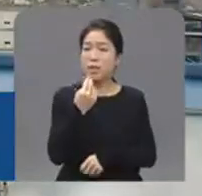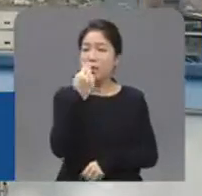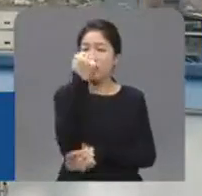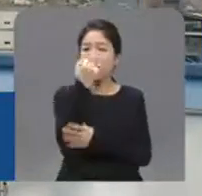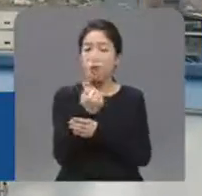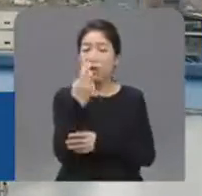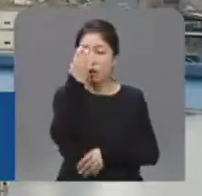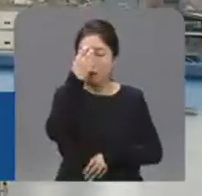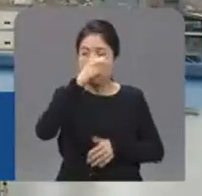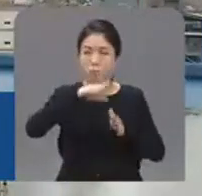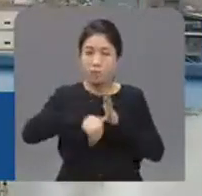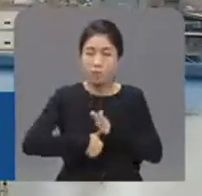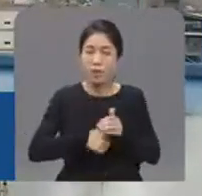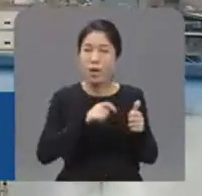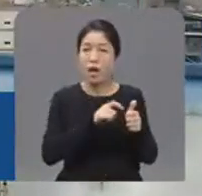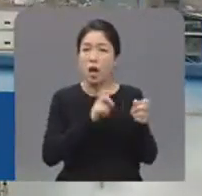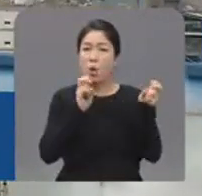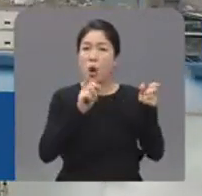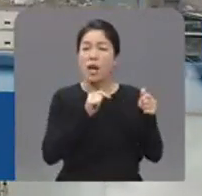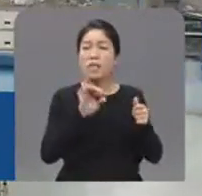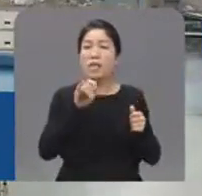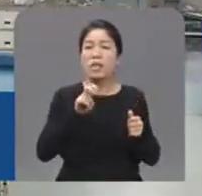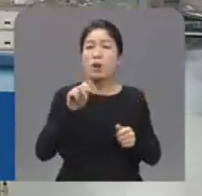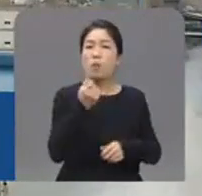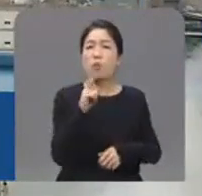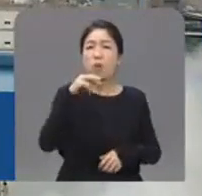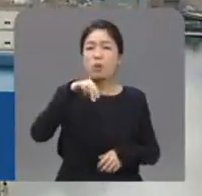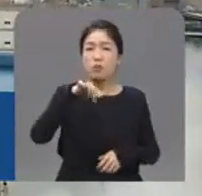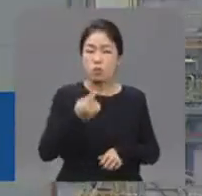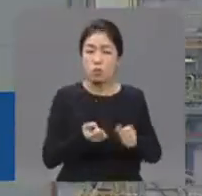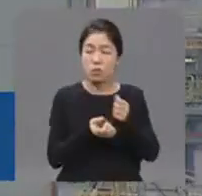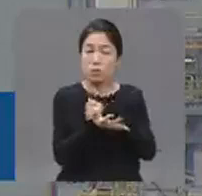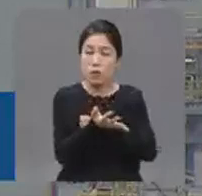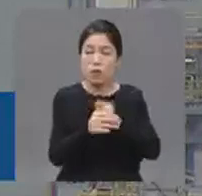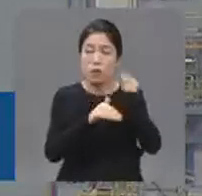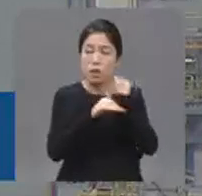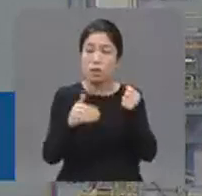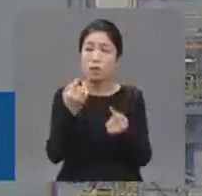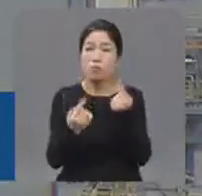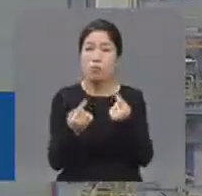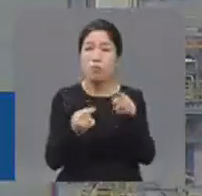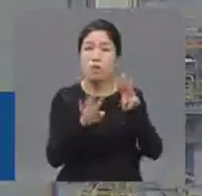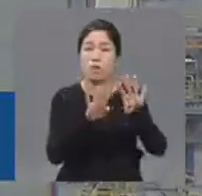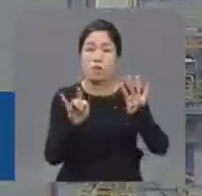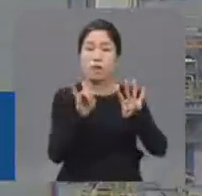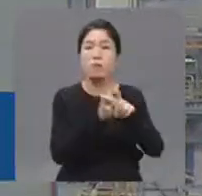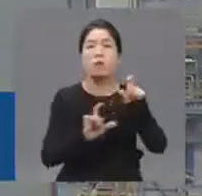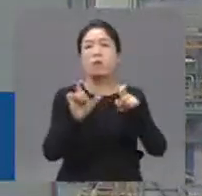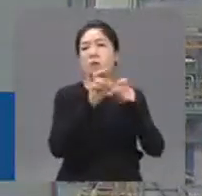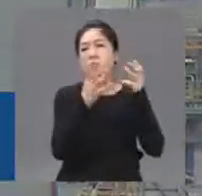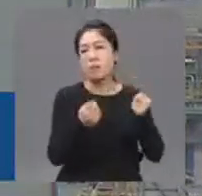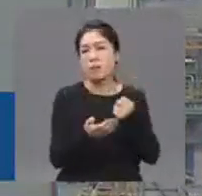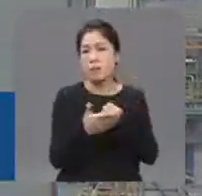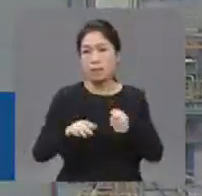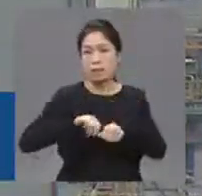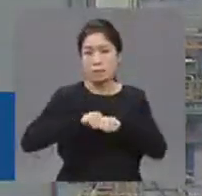오염도 검사에서 A업체의 염화수소 배출 농도가 기준치의 4배 이상 높아 배출